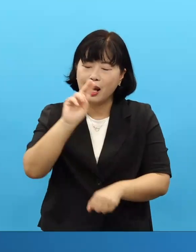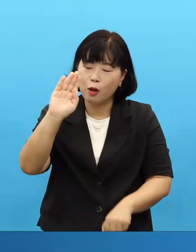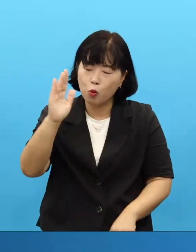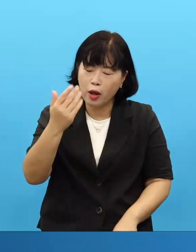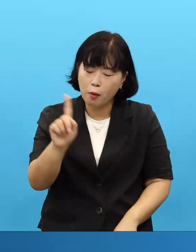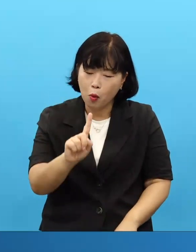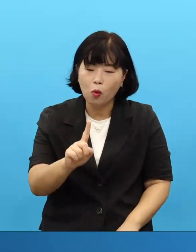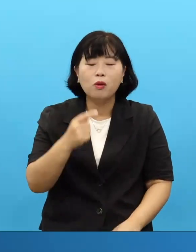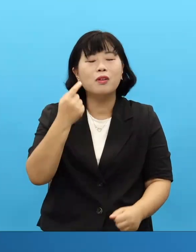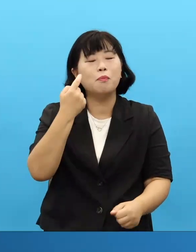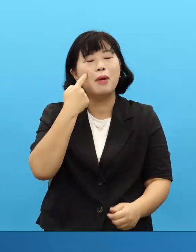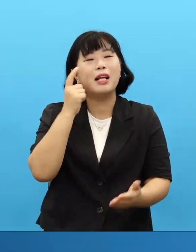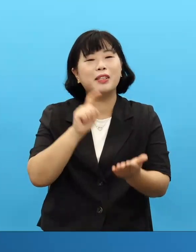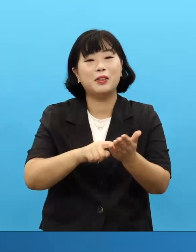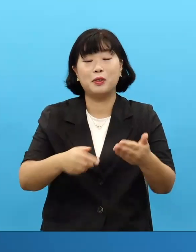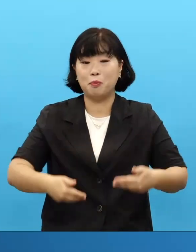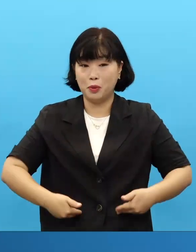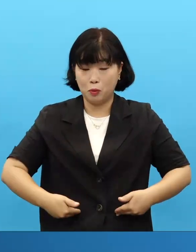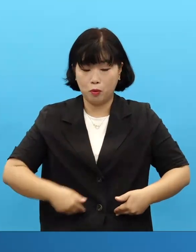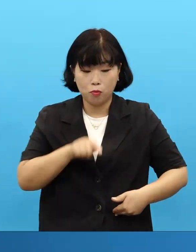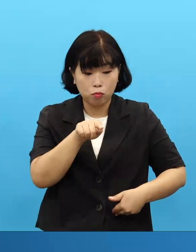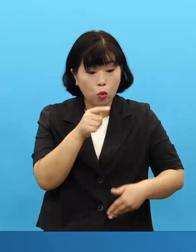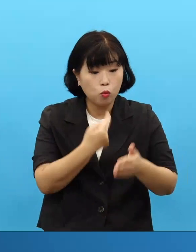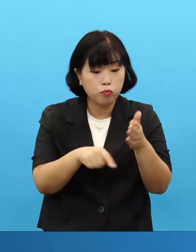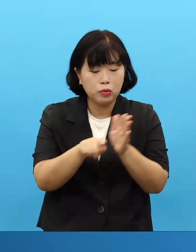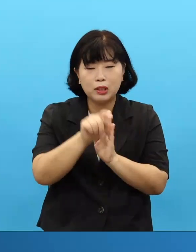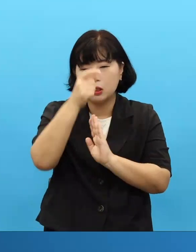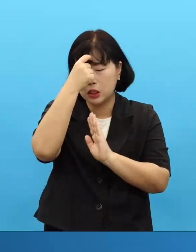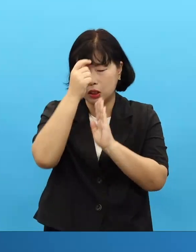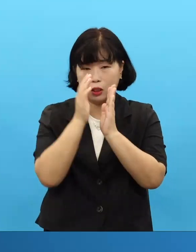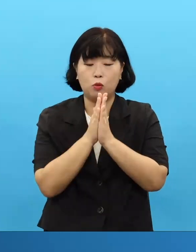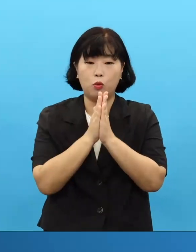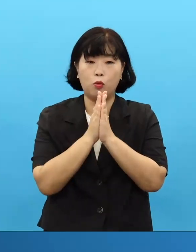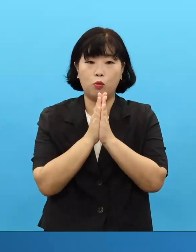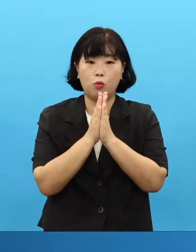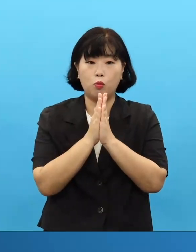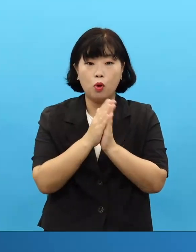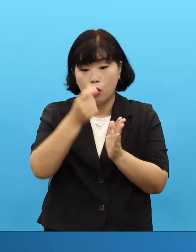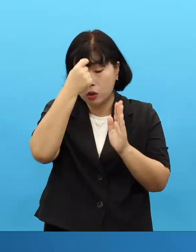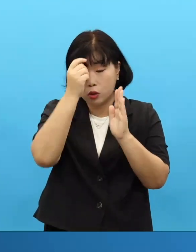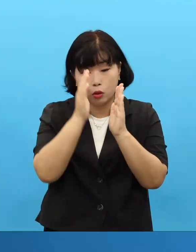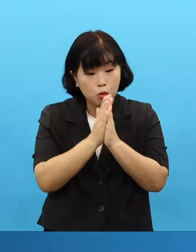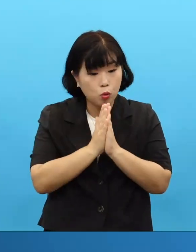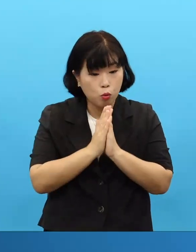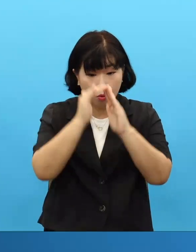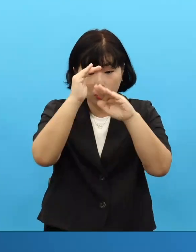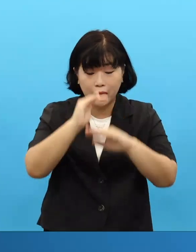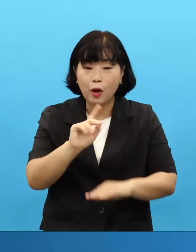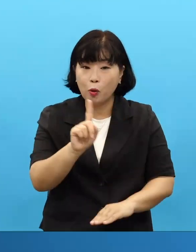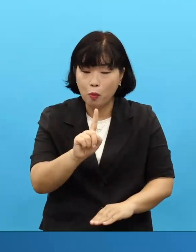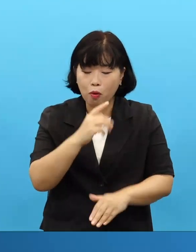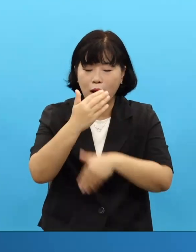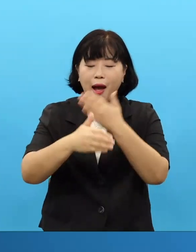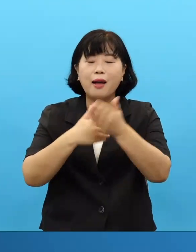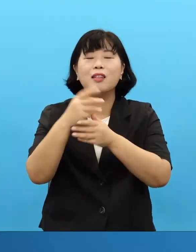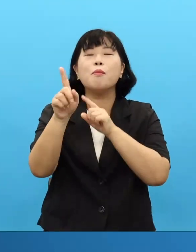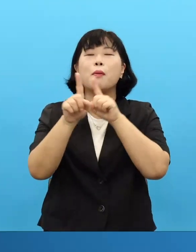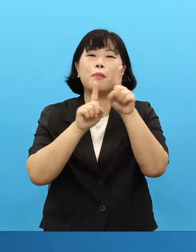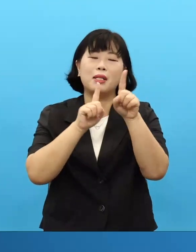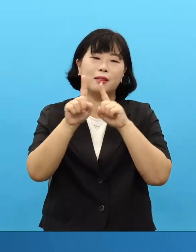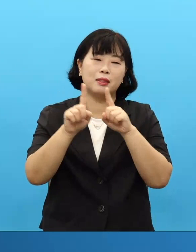그렇기 때문에 우리가 하나님의 말씀을 자꾸 확인하는 겁니다. And it is also because of that reason that we continue to confirm the word of